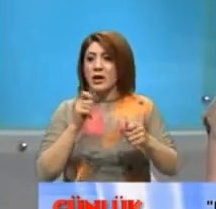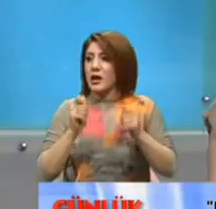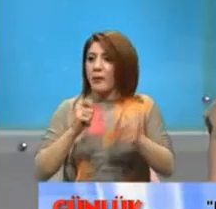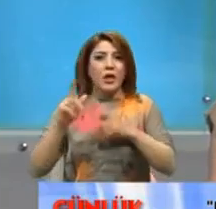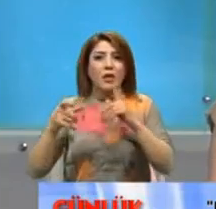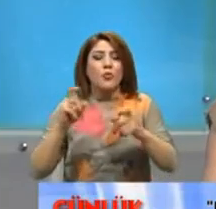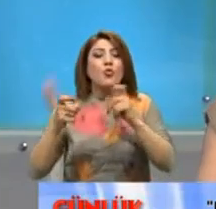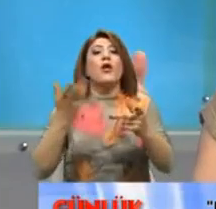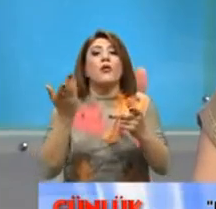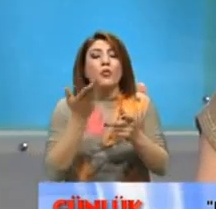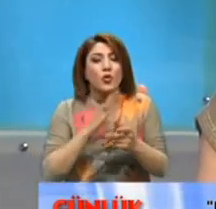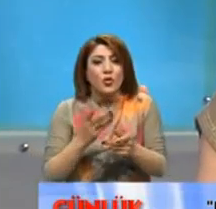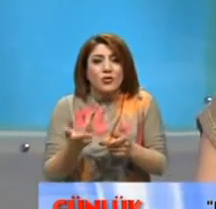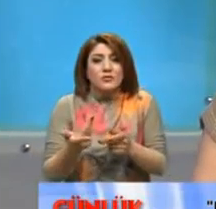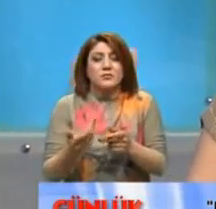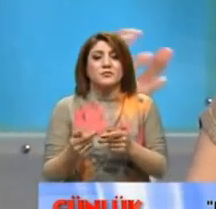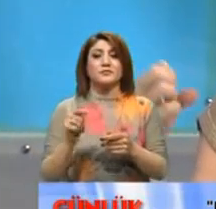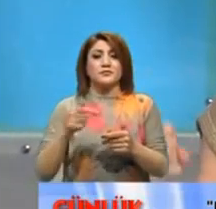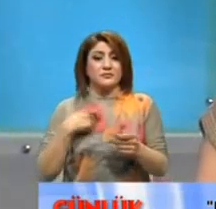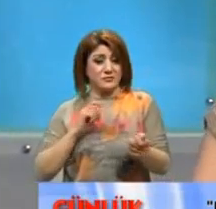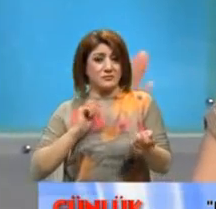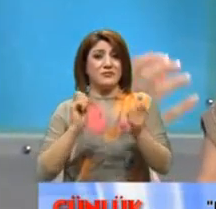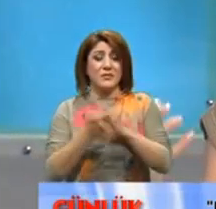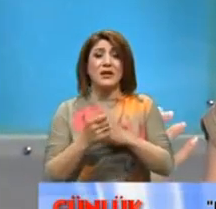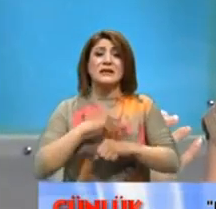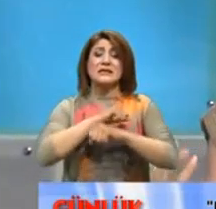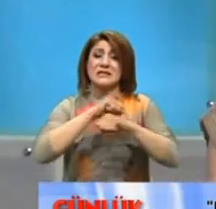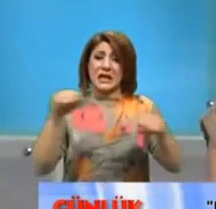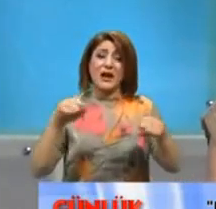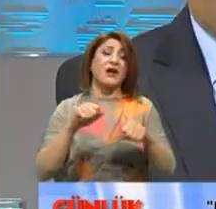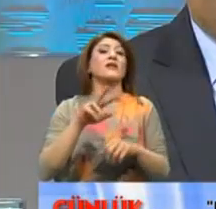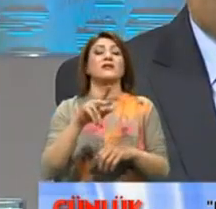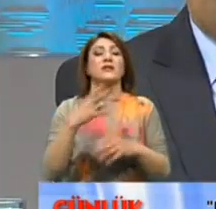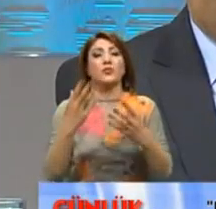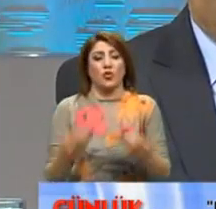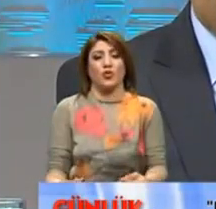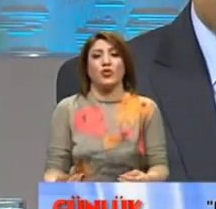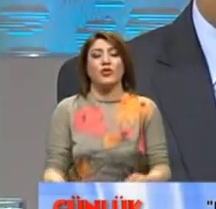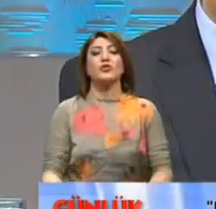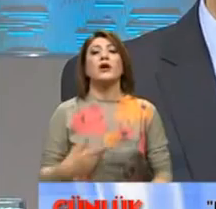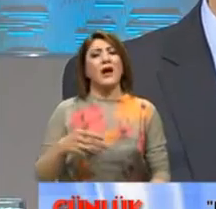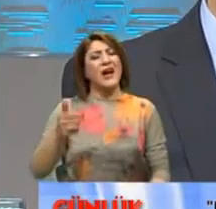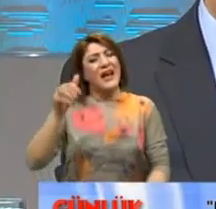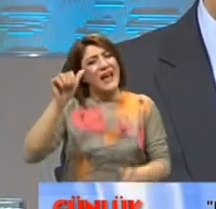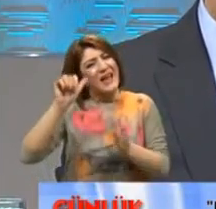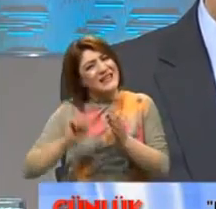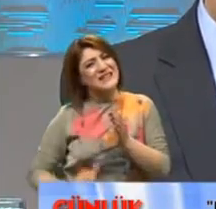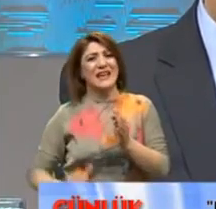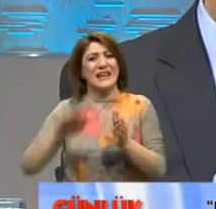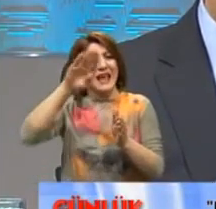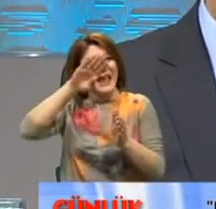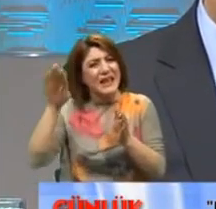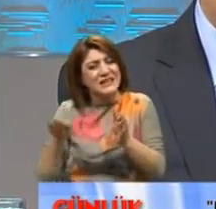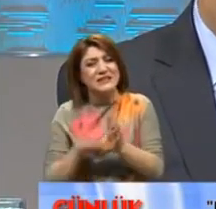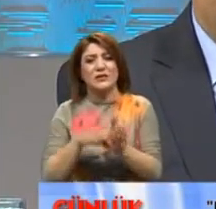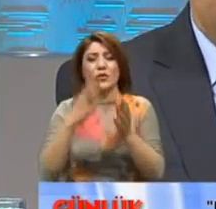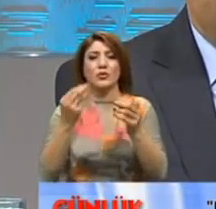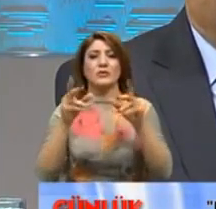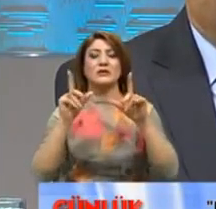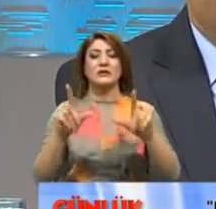yer bulamıyordu kendine. Bir de tam tersi daha zararlılarıyla donanıyordu. Öyle yani değil mi? Şimdi bunu askeri indirmemiz lazım. Evet. Bu